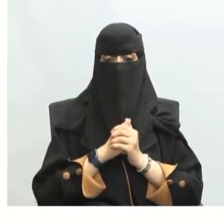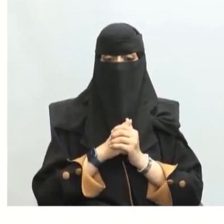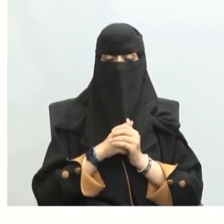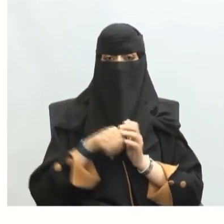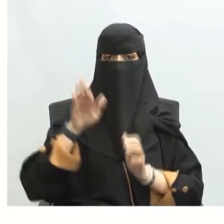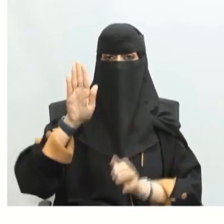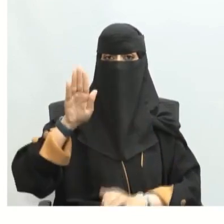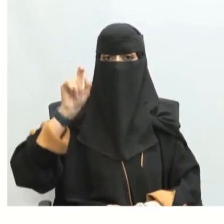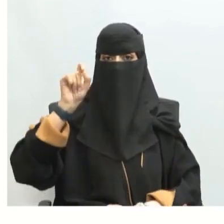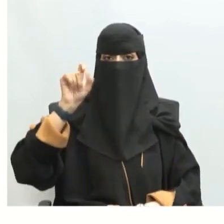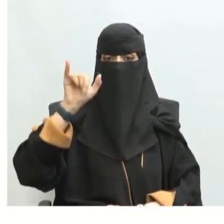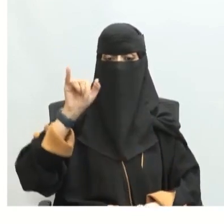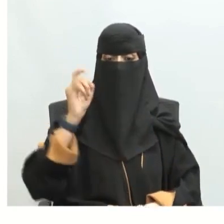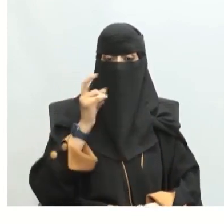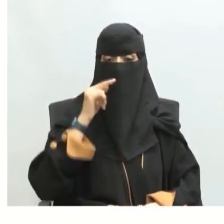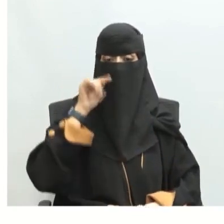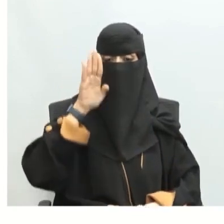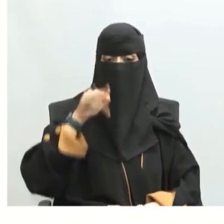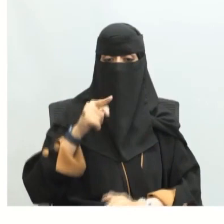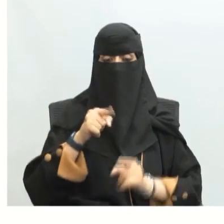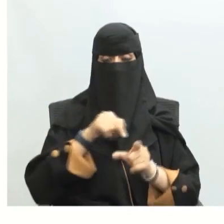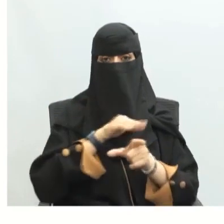برنامج سفير